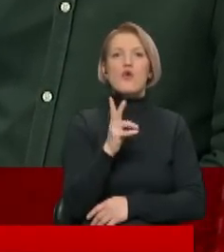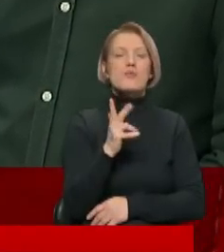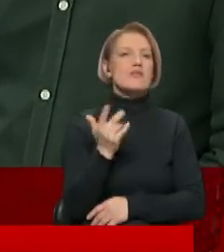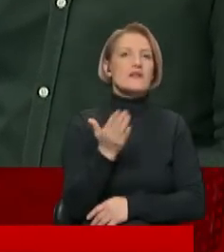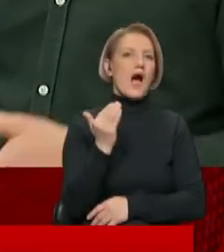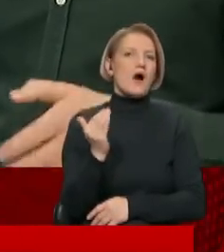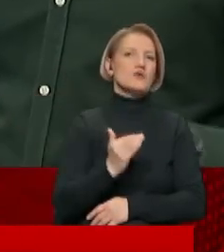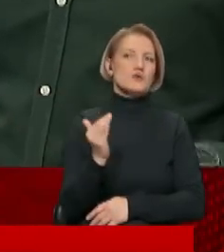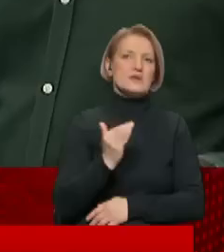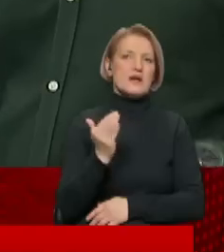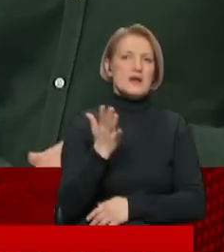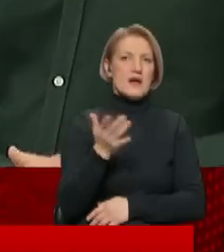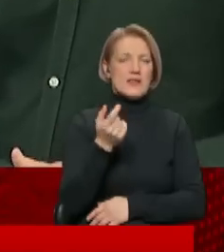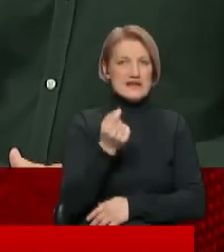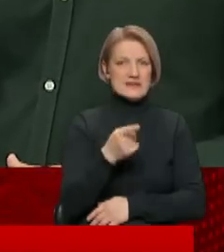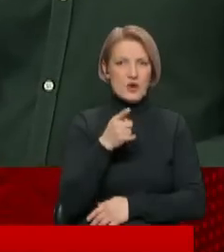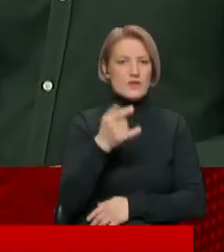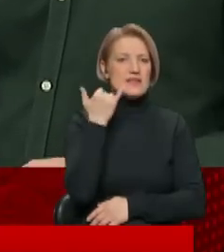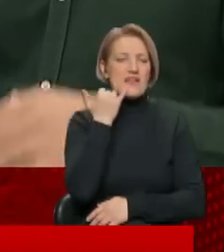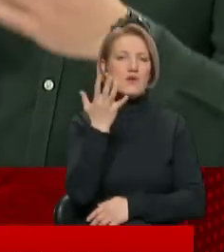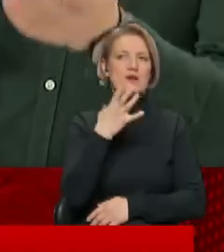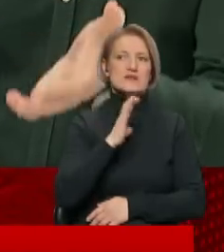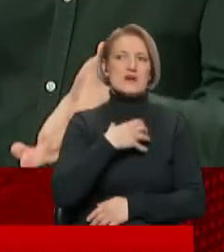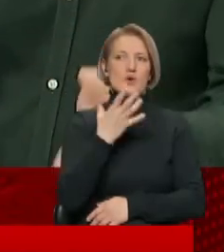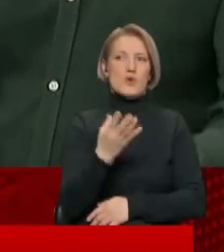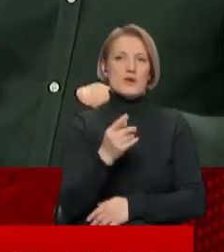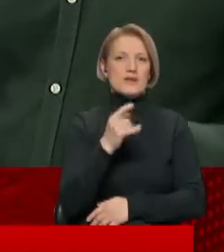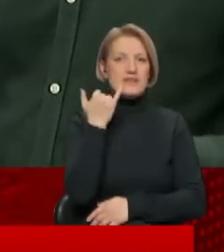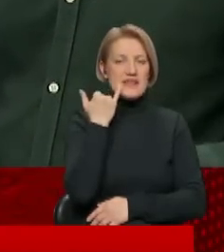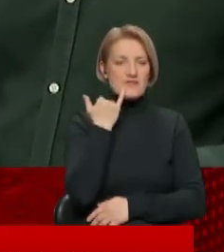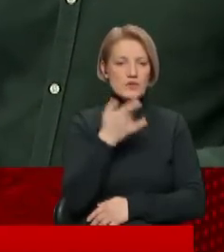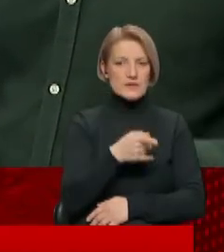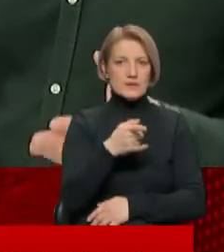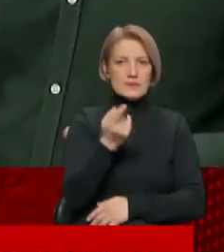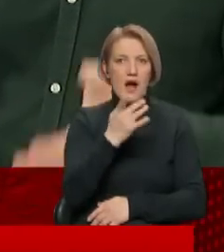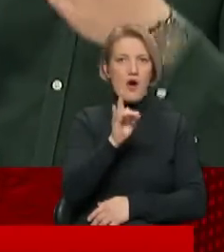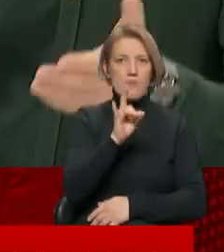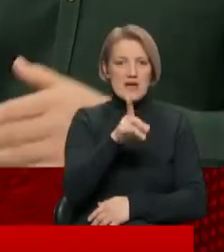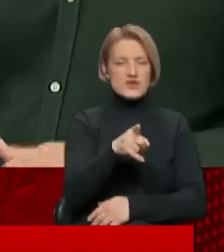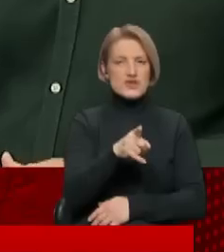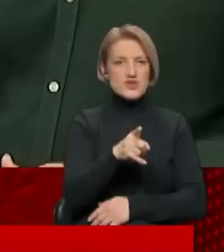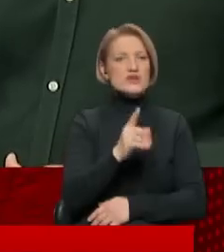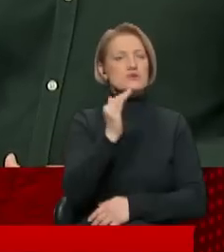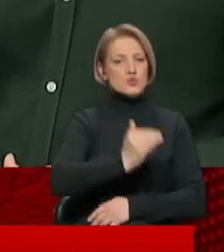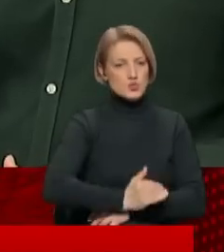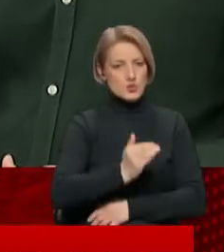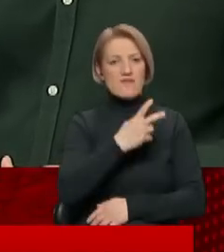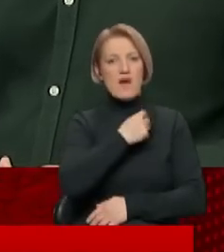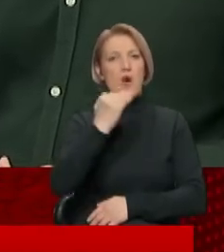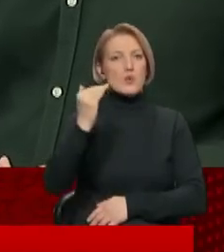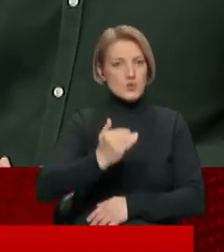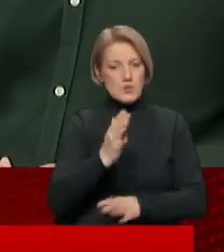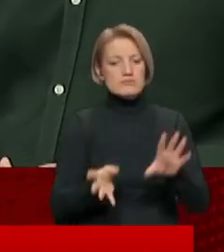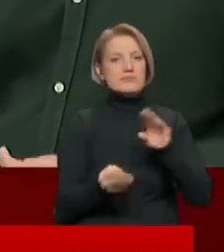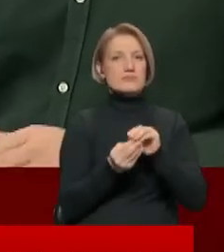daha ucuza En azından o telefona sahip olabildiğin telefonun kendisi de 15.000 lira daha ucuz Bu arada yani daha doğrusu vergi de daha ucuza